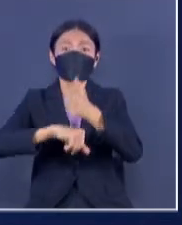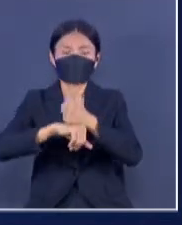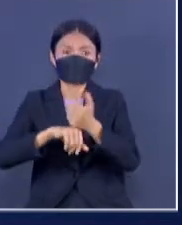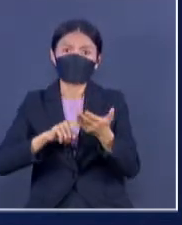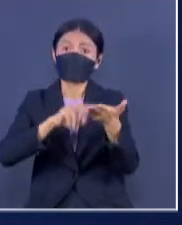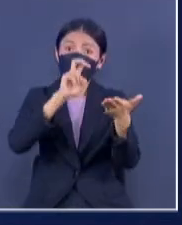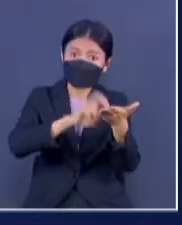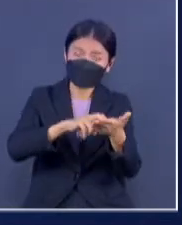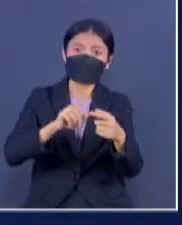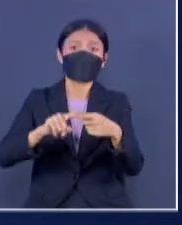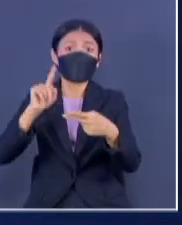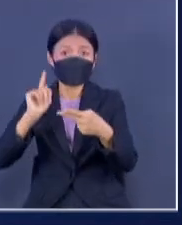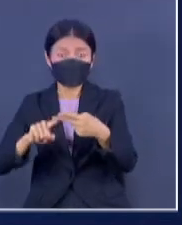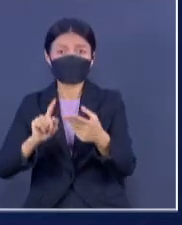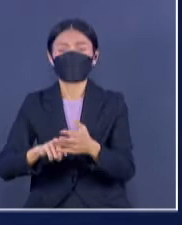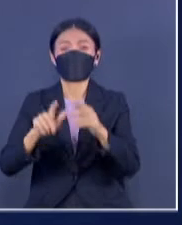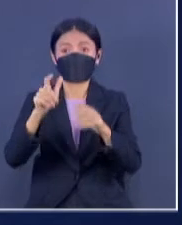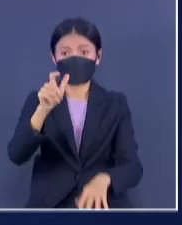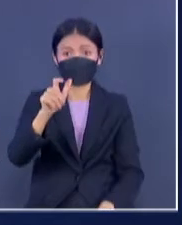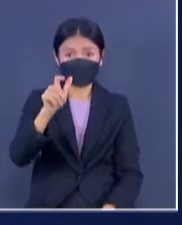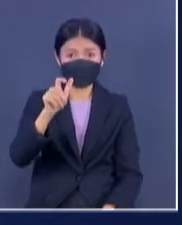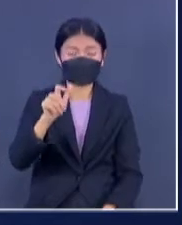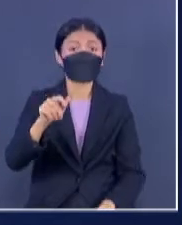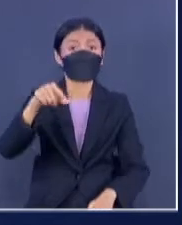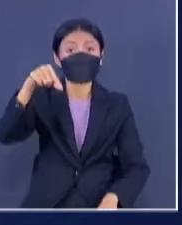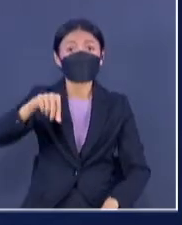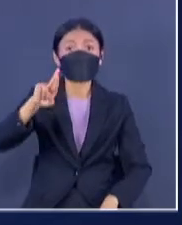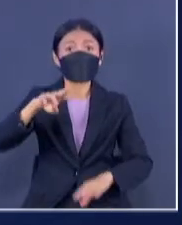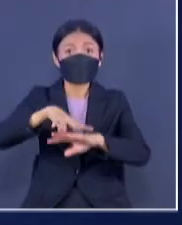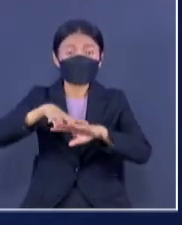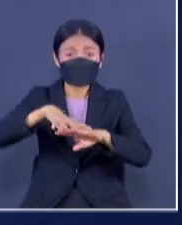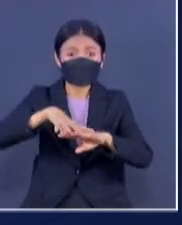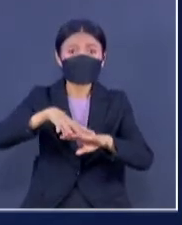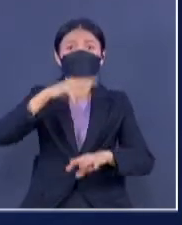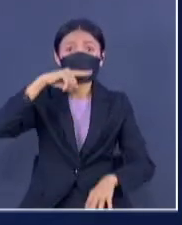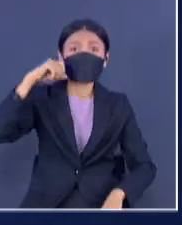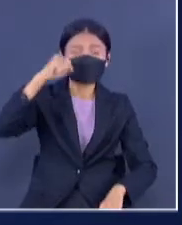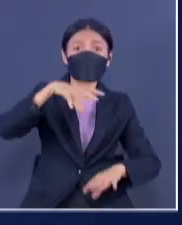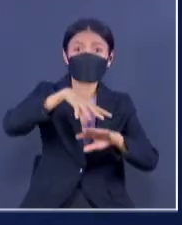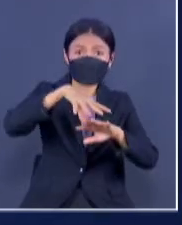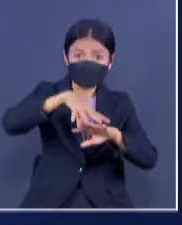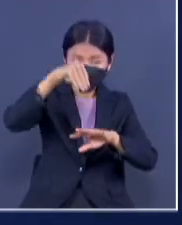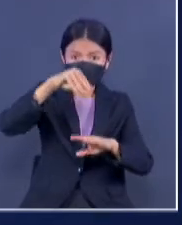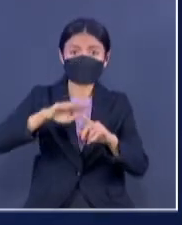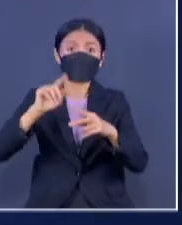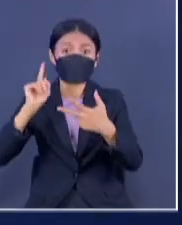ชนะบริเวณด่านตรวจด้วยนะคะนอกจากนี้ยังต้องมีการลงทะเบียนในเว็บไซต์